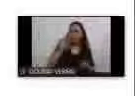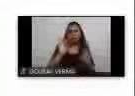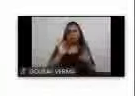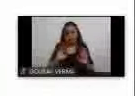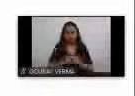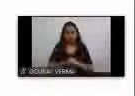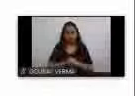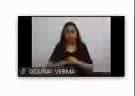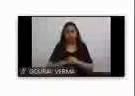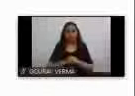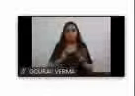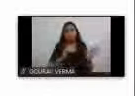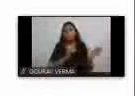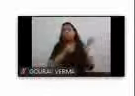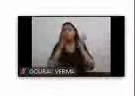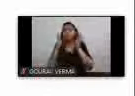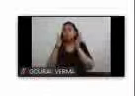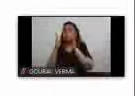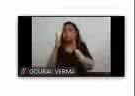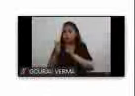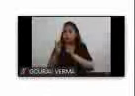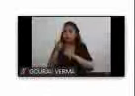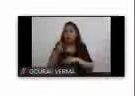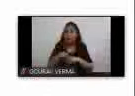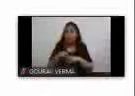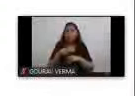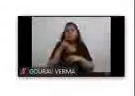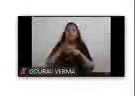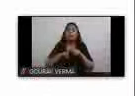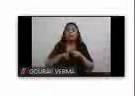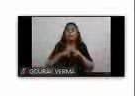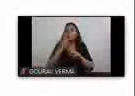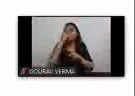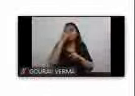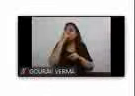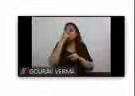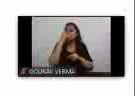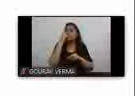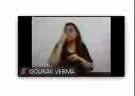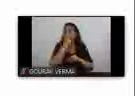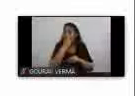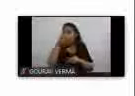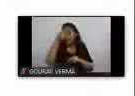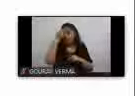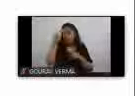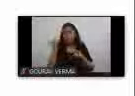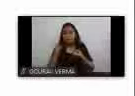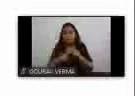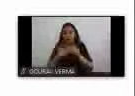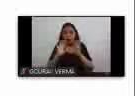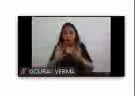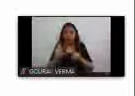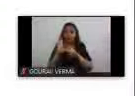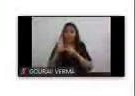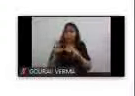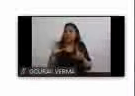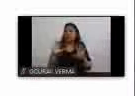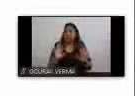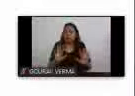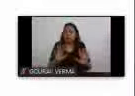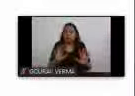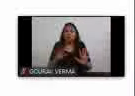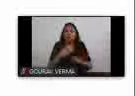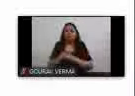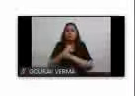नाउ बेस्ड ऑन दिस लेट्स लुक एट सम ऑफ द रेड फ्लैग्स फॉर विजुअल प्रॉब्लम, सम डेंजर मार्क्स. Bachcha is not looking